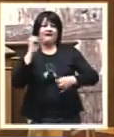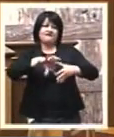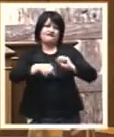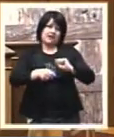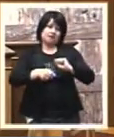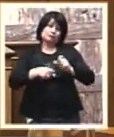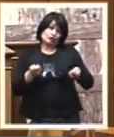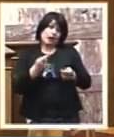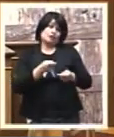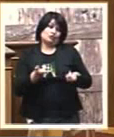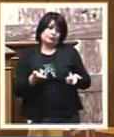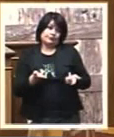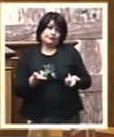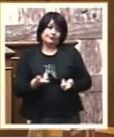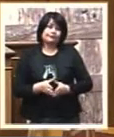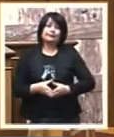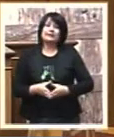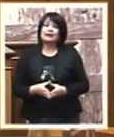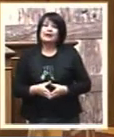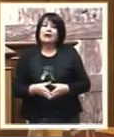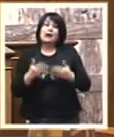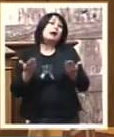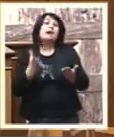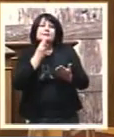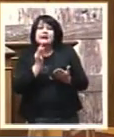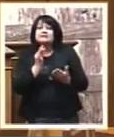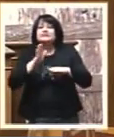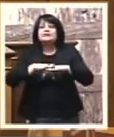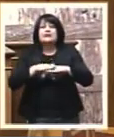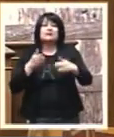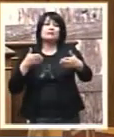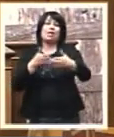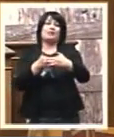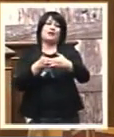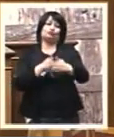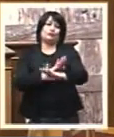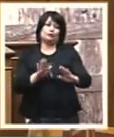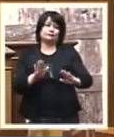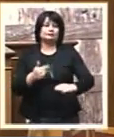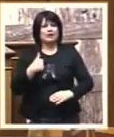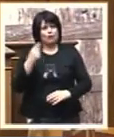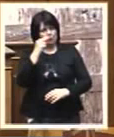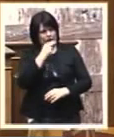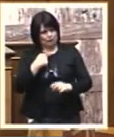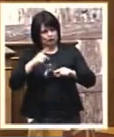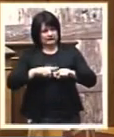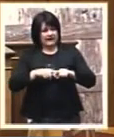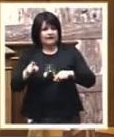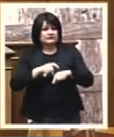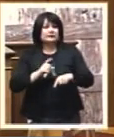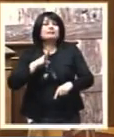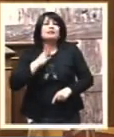απλώς επιβεβαίωση αυτές οι επιλογές των αδιεξόδων. Δεν θέλω ως Πρωθυπουργός στη χώρα αυτή